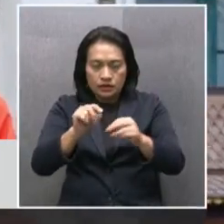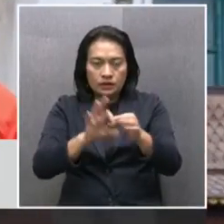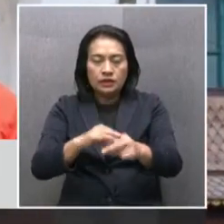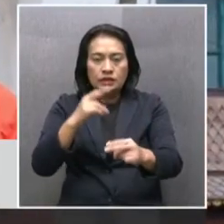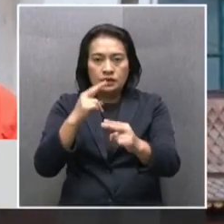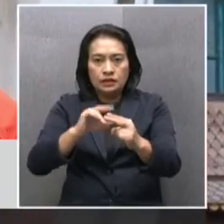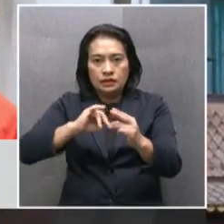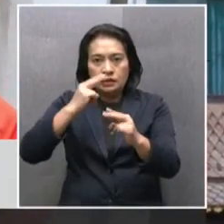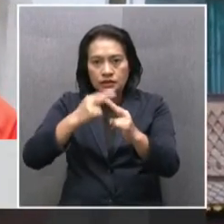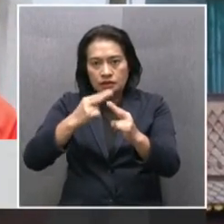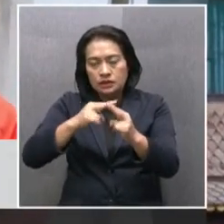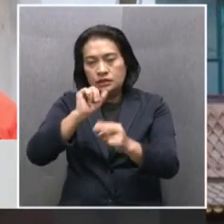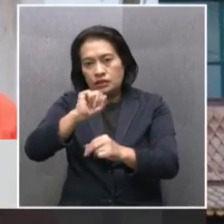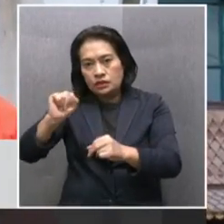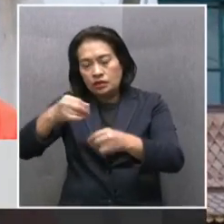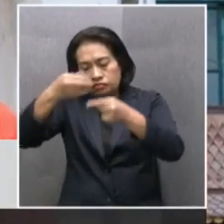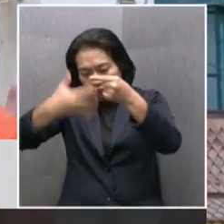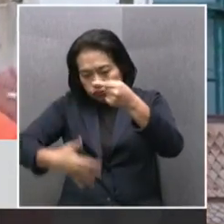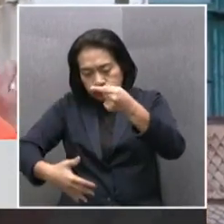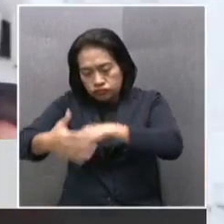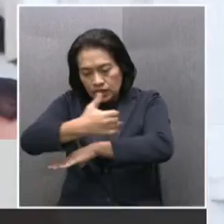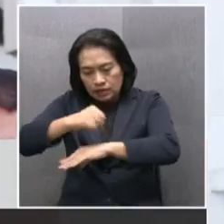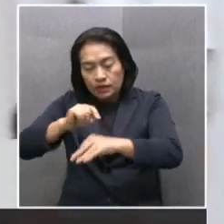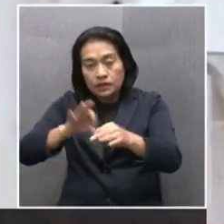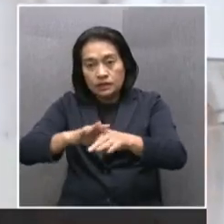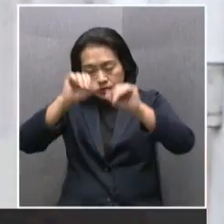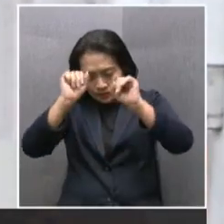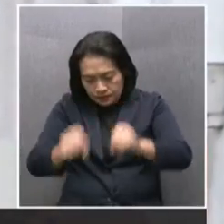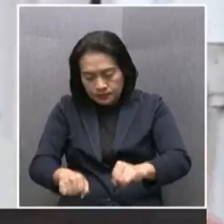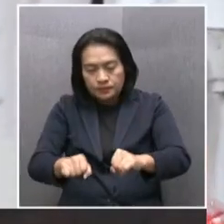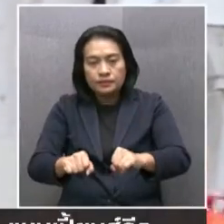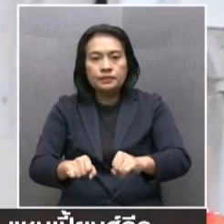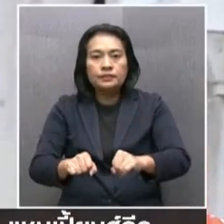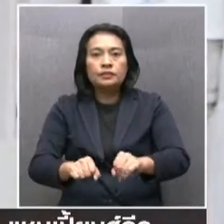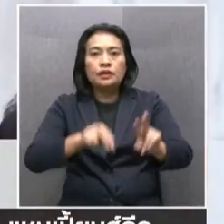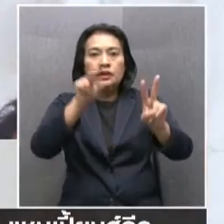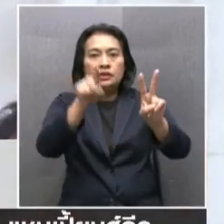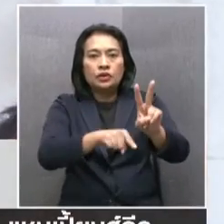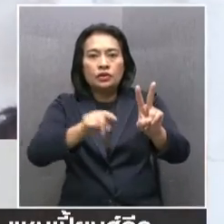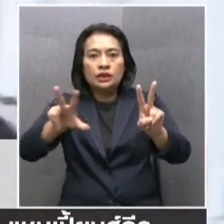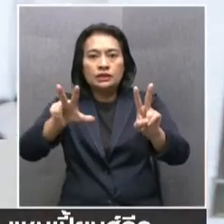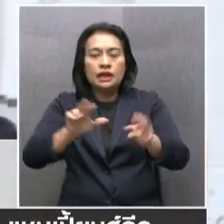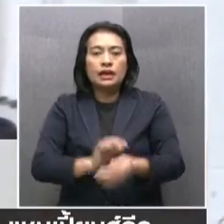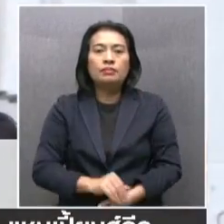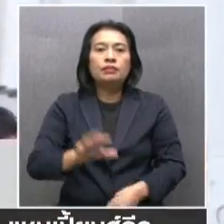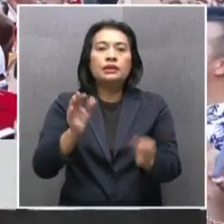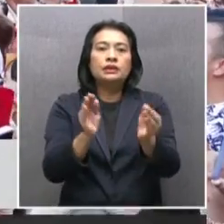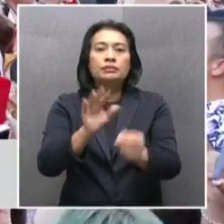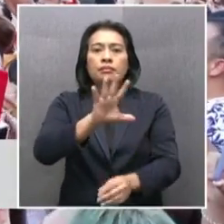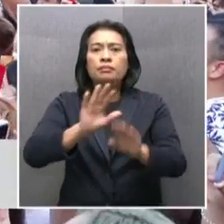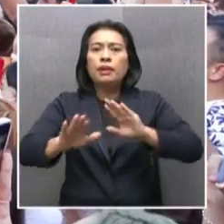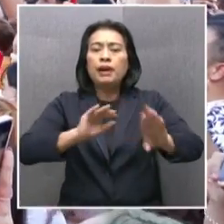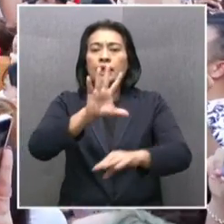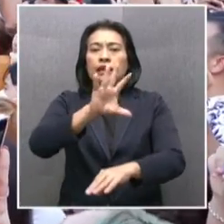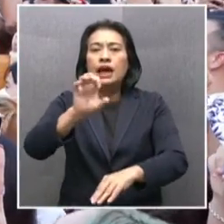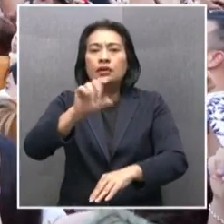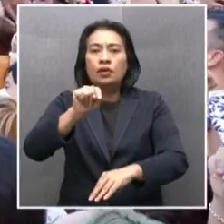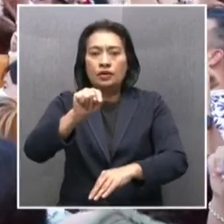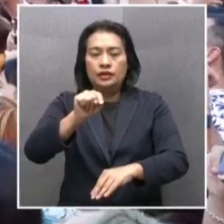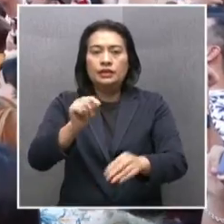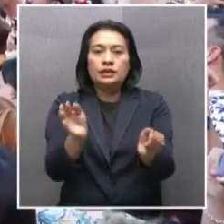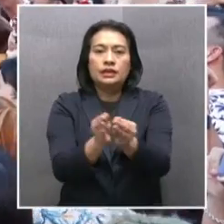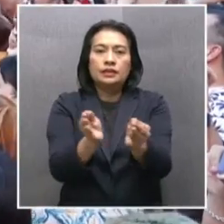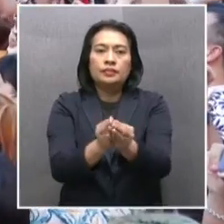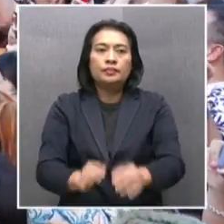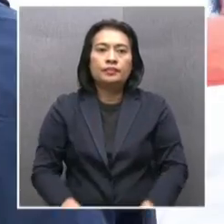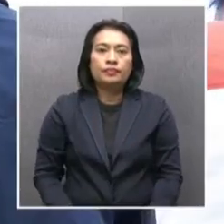ายชื่อของพรรคการเมืองได้โดยจะต้องมีมติไม่น้อยกว่า2ใน3หรือ500เสียงอรวรรณยักษ์ชาติทีม